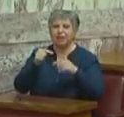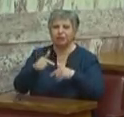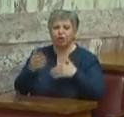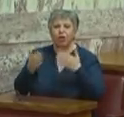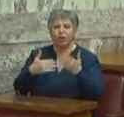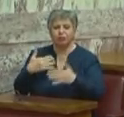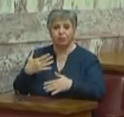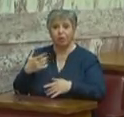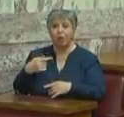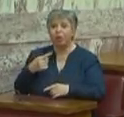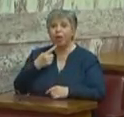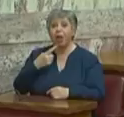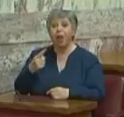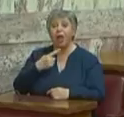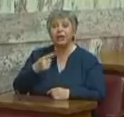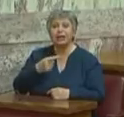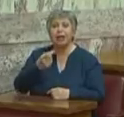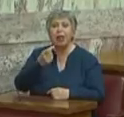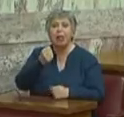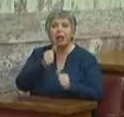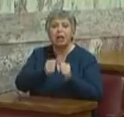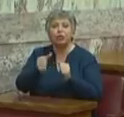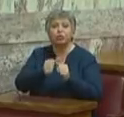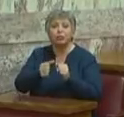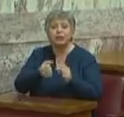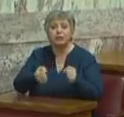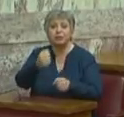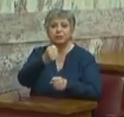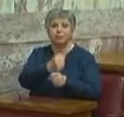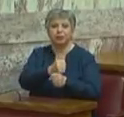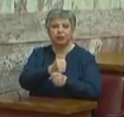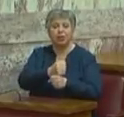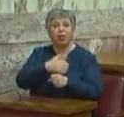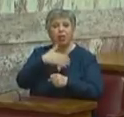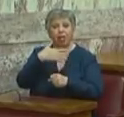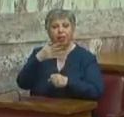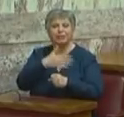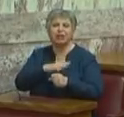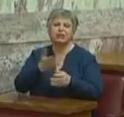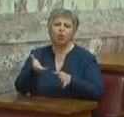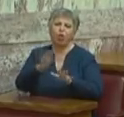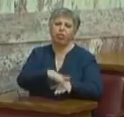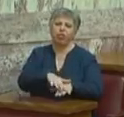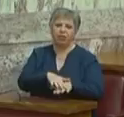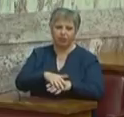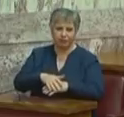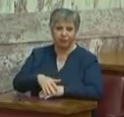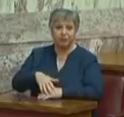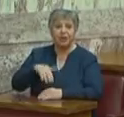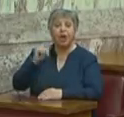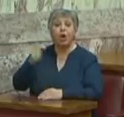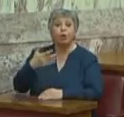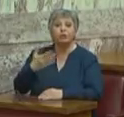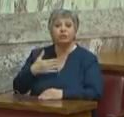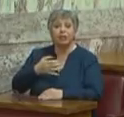πρώτη φορά στα χρονικά της ελληνικής δημοκρατίας η εκλογή του Προέδρου της Δημοκρατίας δεν έγινε το